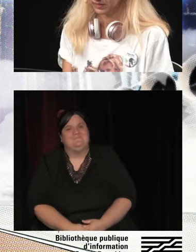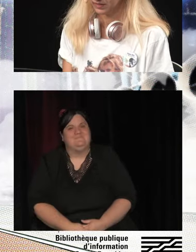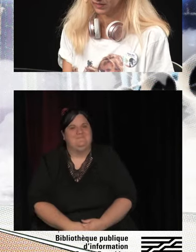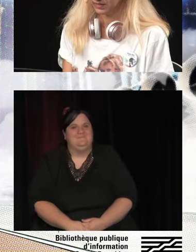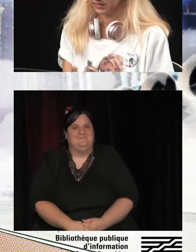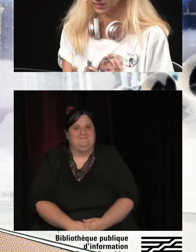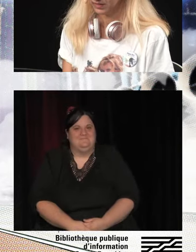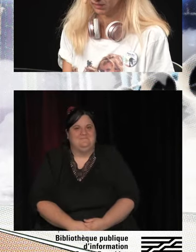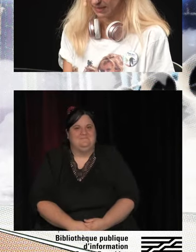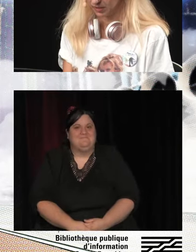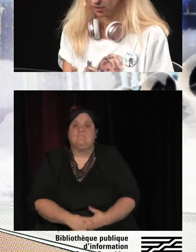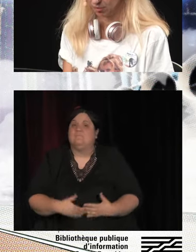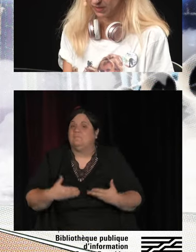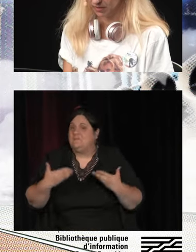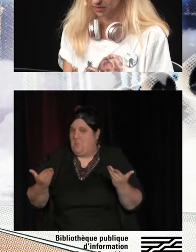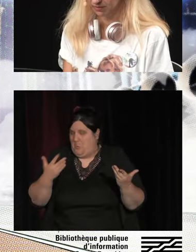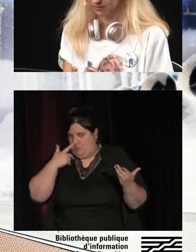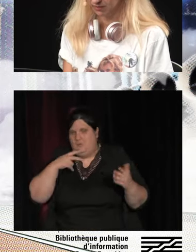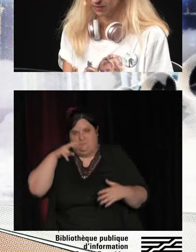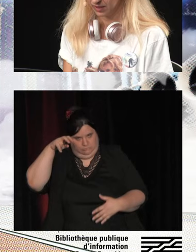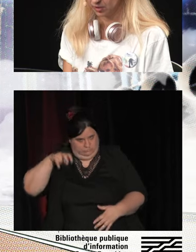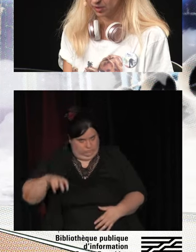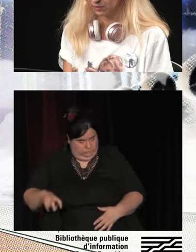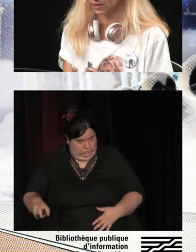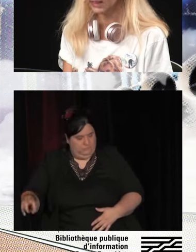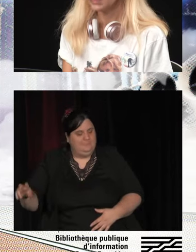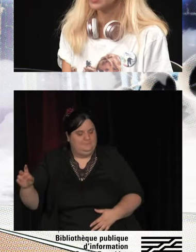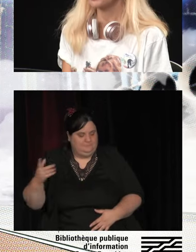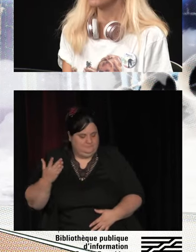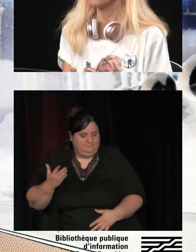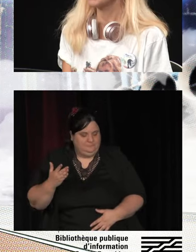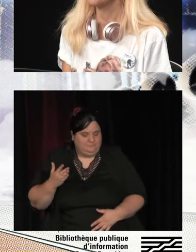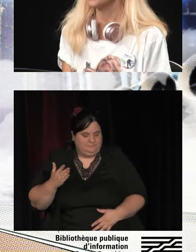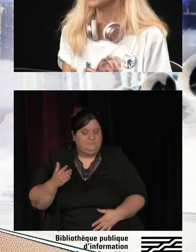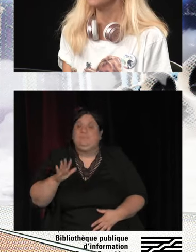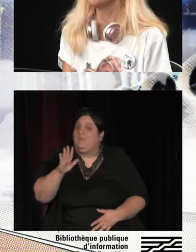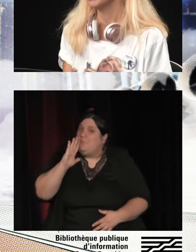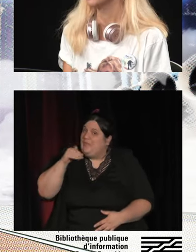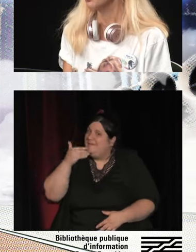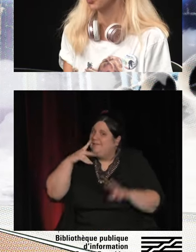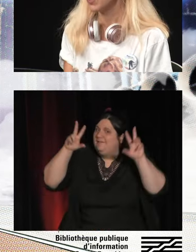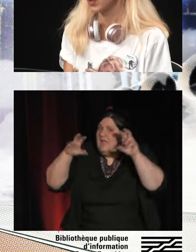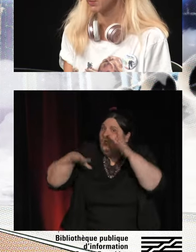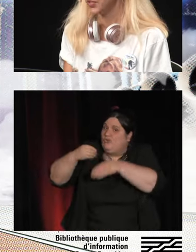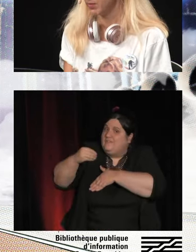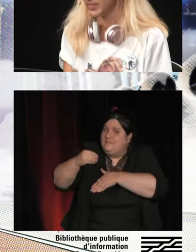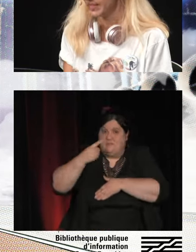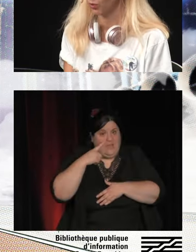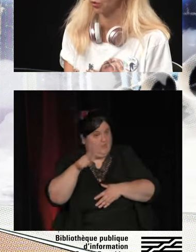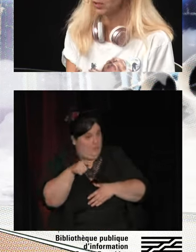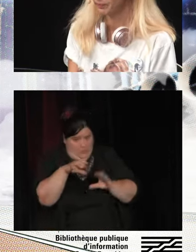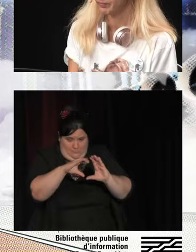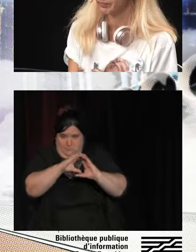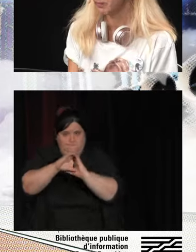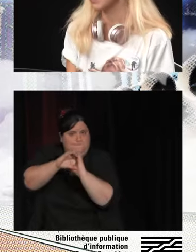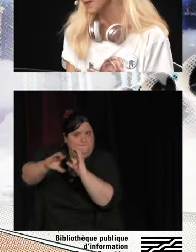Donc, maintenant, je descends. Et encore une fois, c'est pour ça qu'on parle de sortie. Vous voyez, donc il y a une première sortie possible ici,